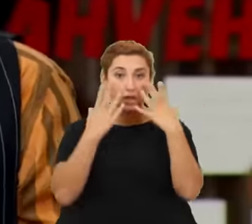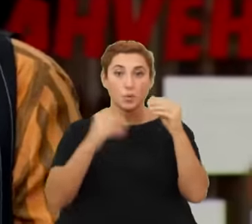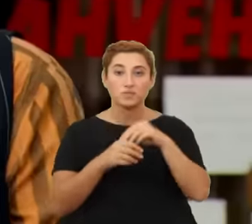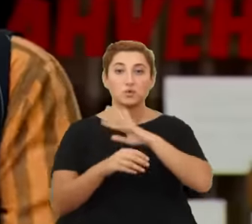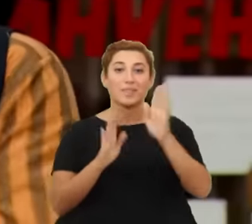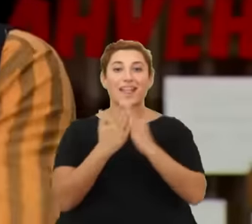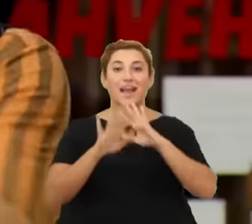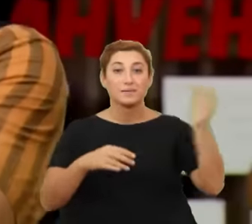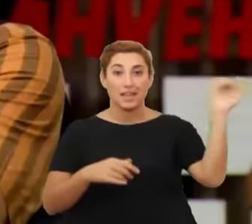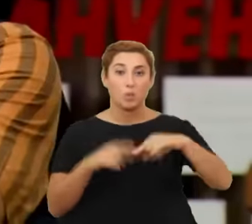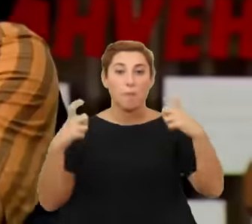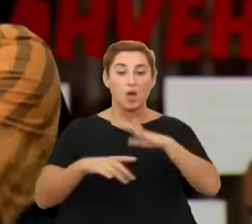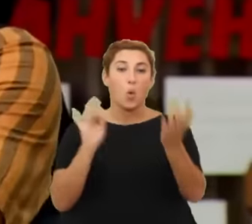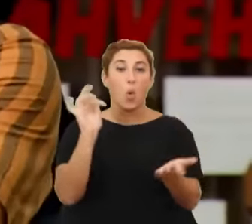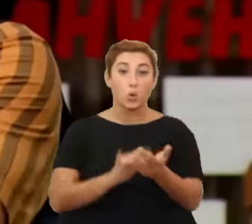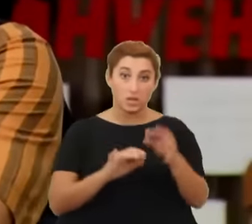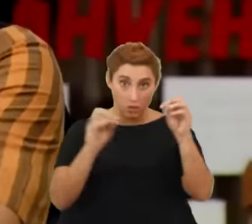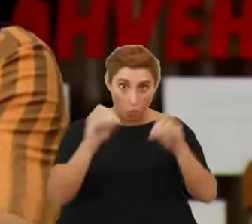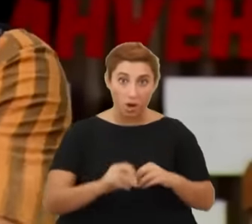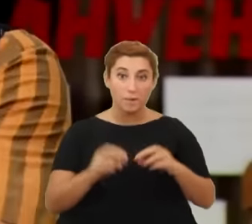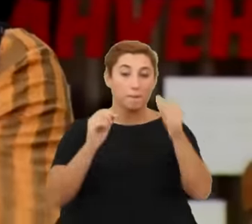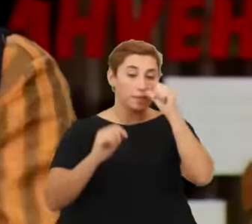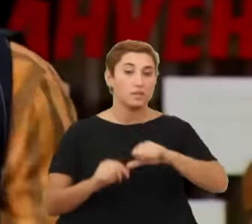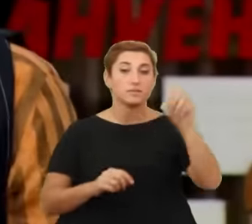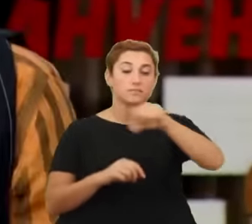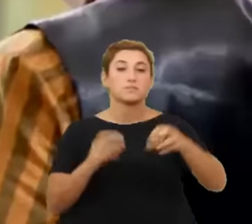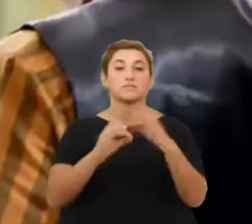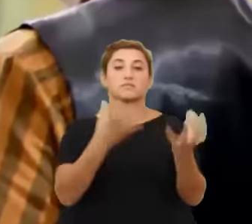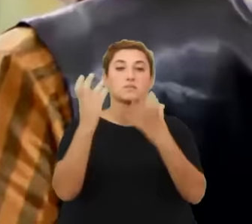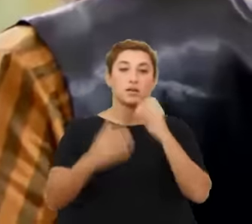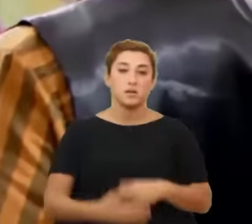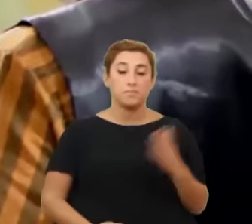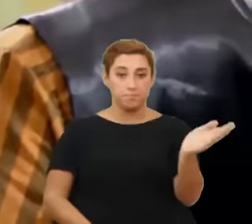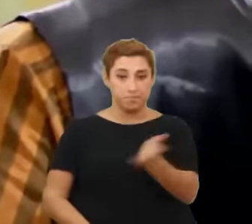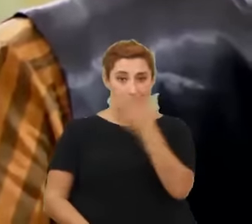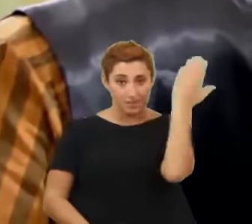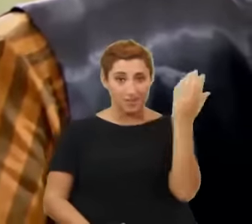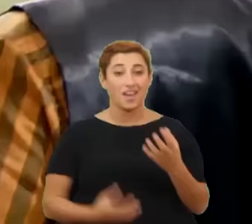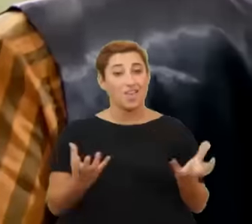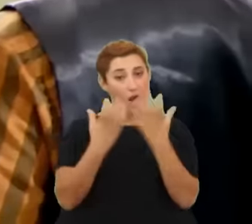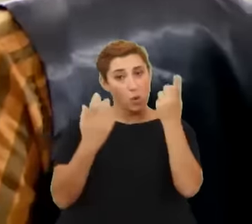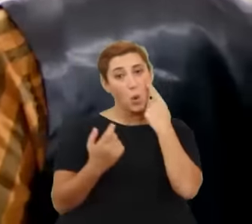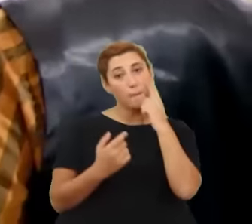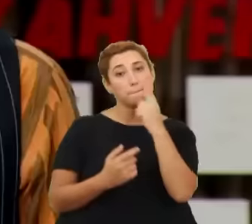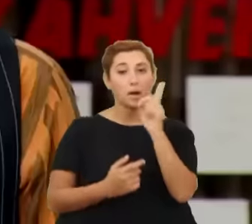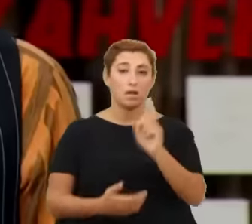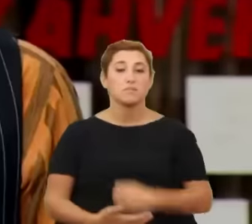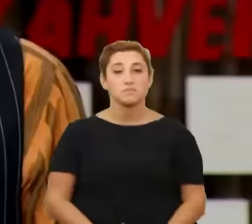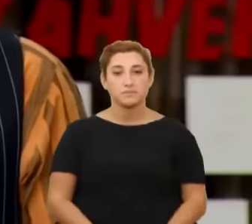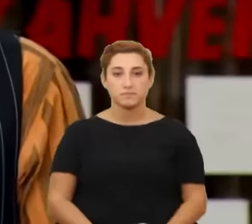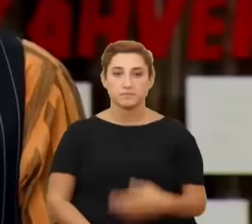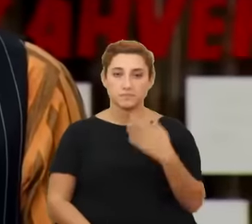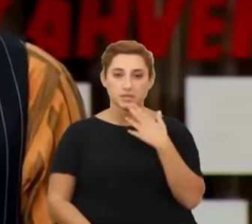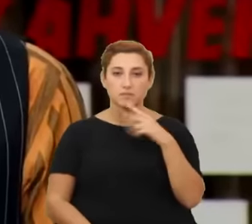olsun diye bütün dergilerini getiririm bu mahallenin ortasına koyarım. Üstüne benzin döküp yakarım. Ha hayt! Yak da görelim bakalım.